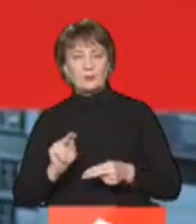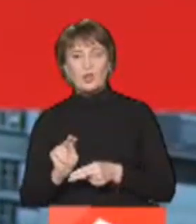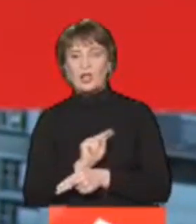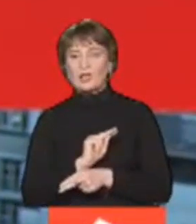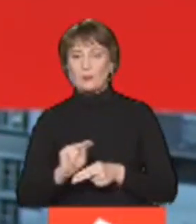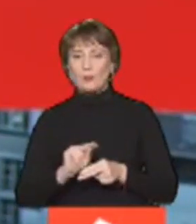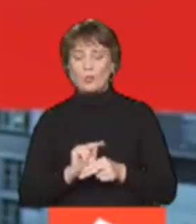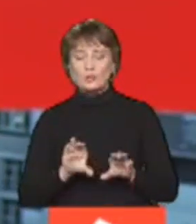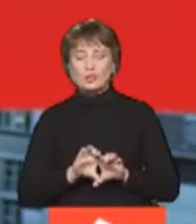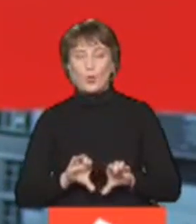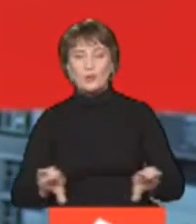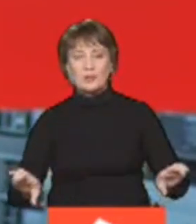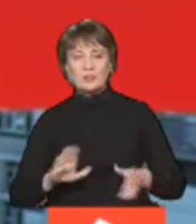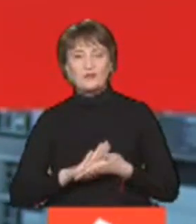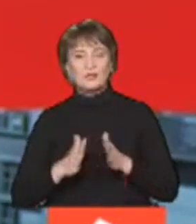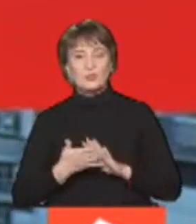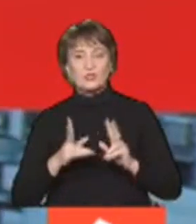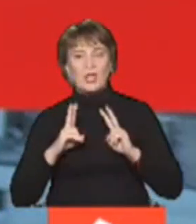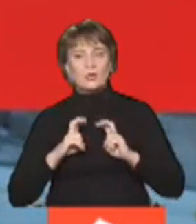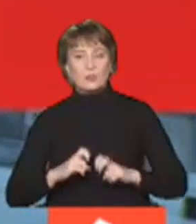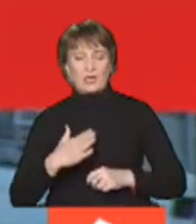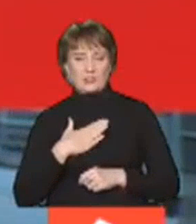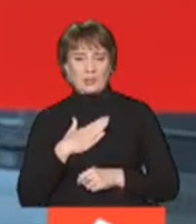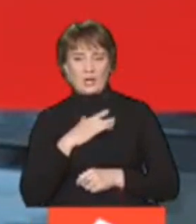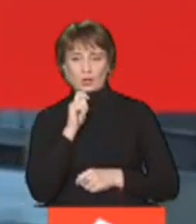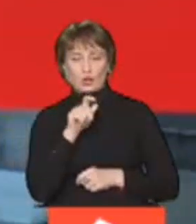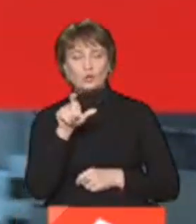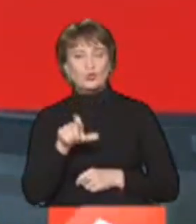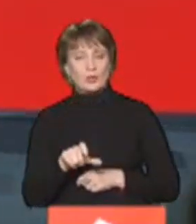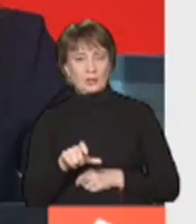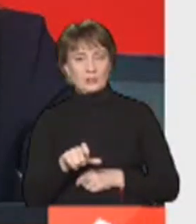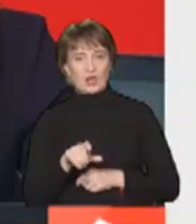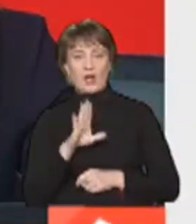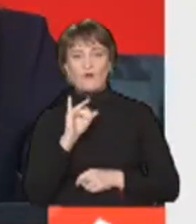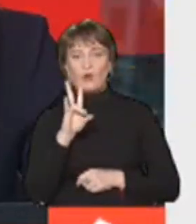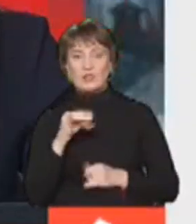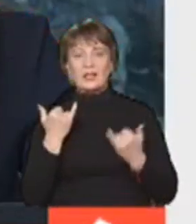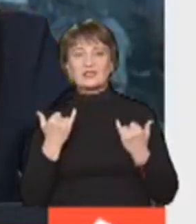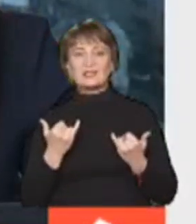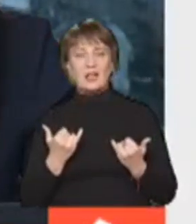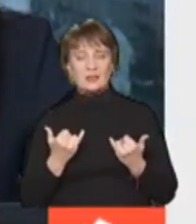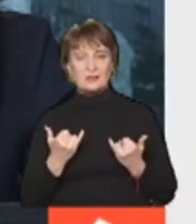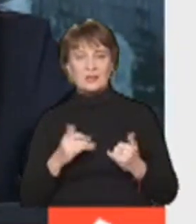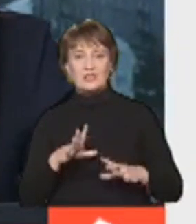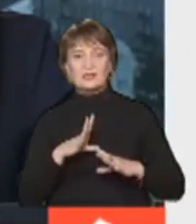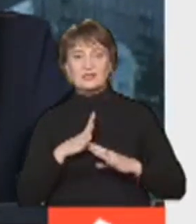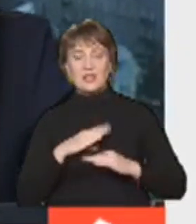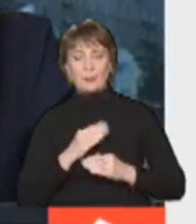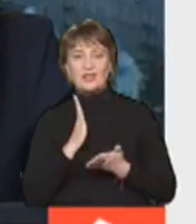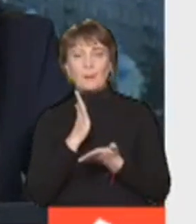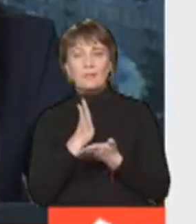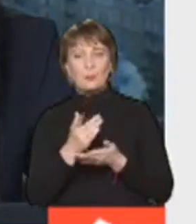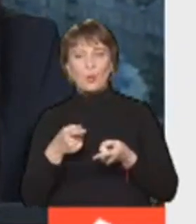ремонт комунікацій. У ситуації розбиралася наша журналістка Уляна Лотоцька, вона якраз зараз з нами на прямому